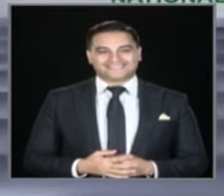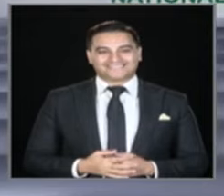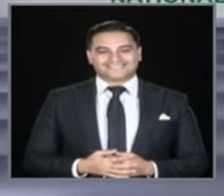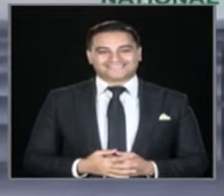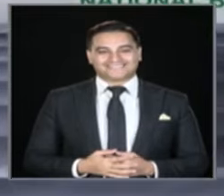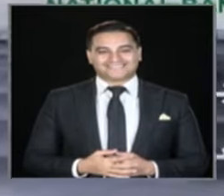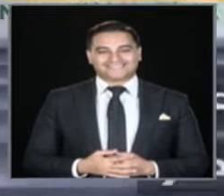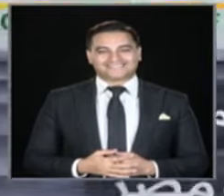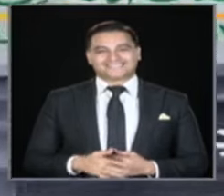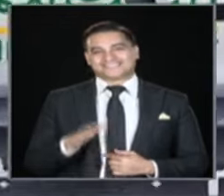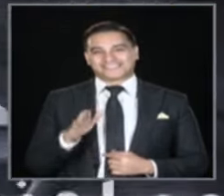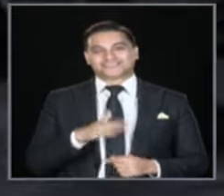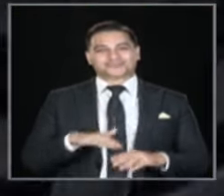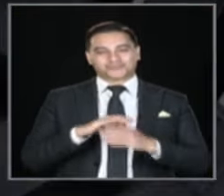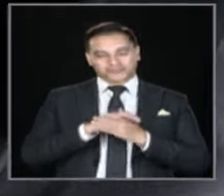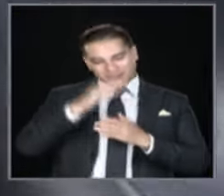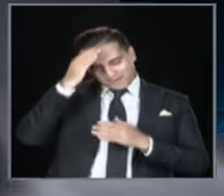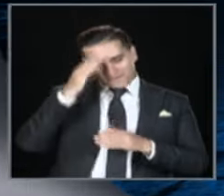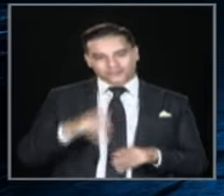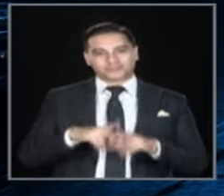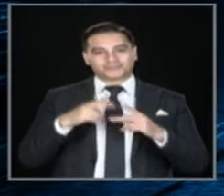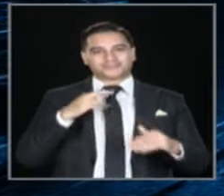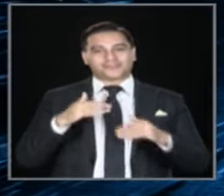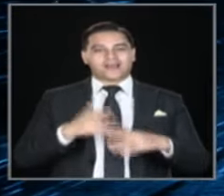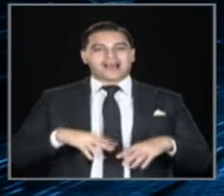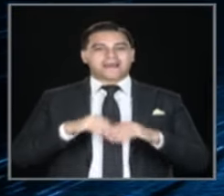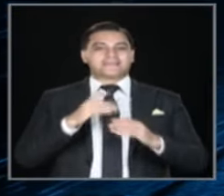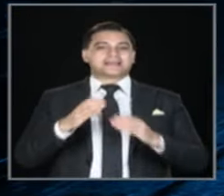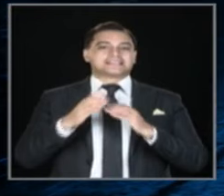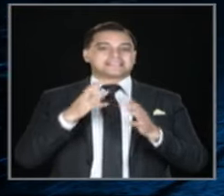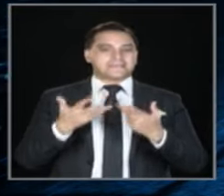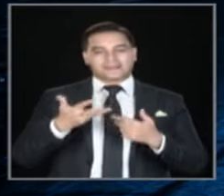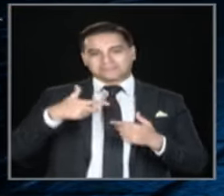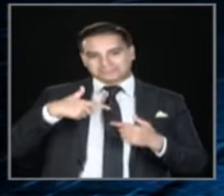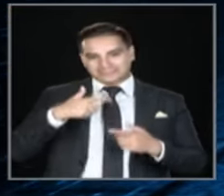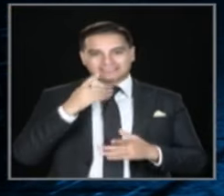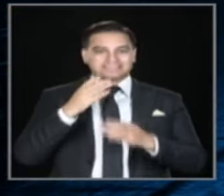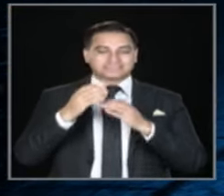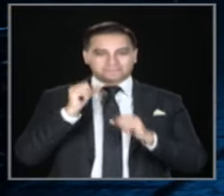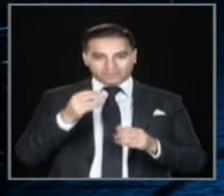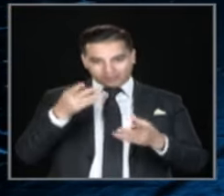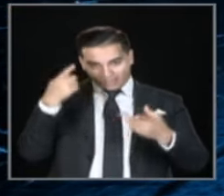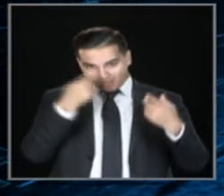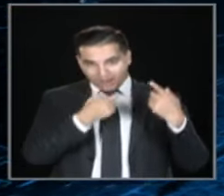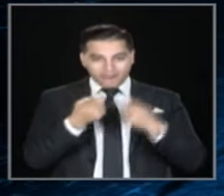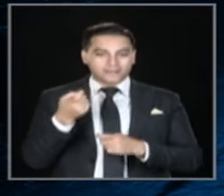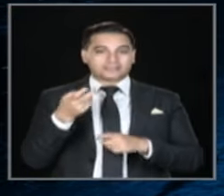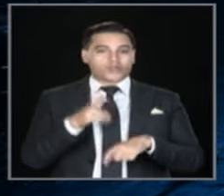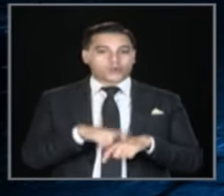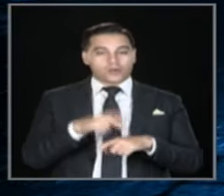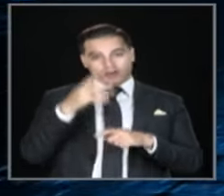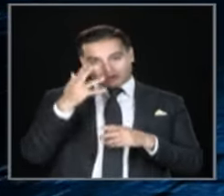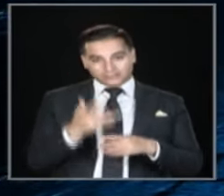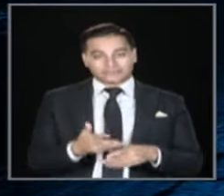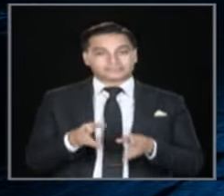والعباقره وبكده اصحابنا العباقره قادرون لاف جمعه 60 نقطه في فقره ضربات الجزاء ويبقى